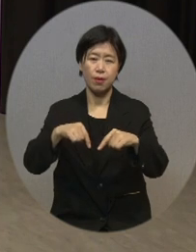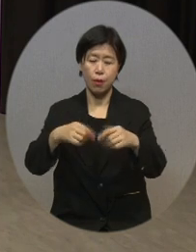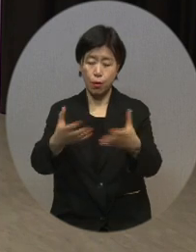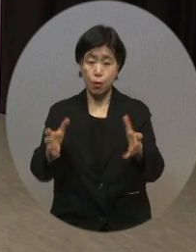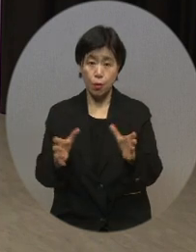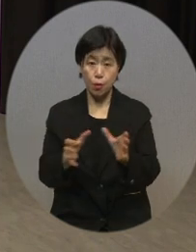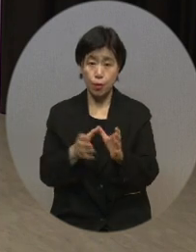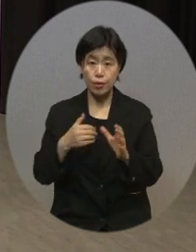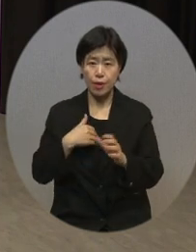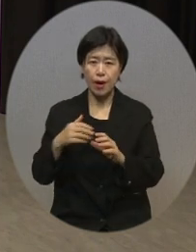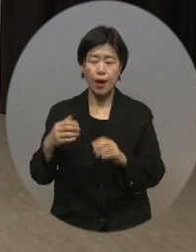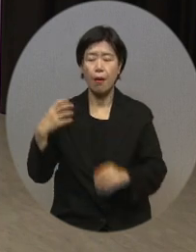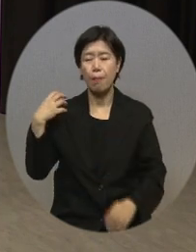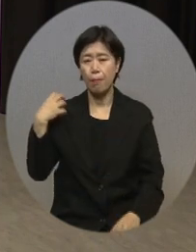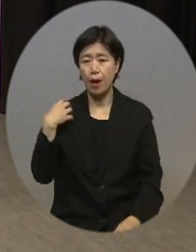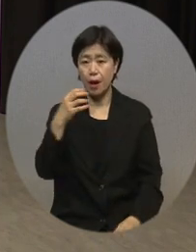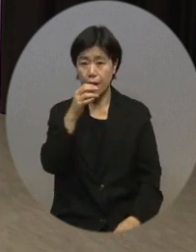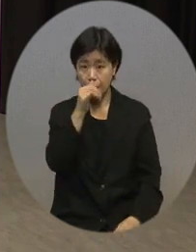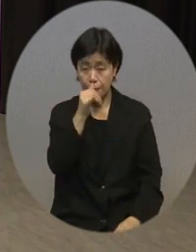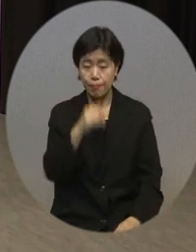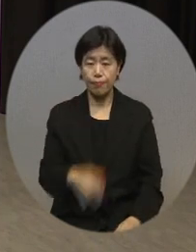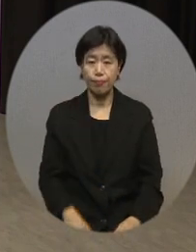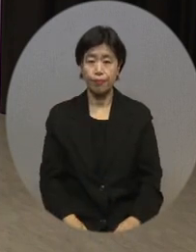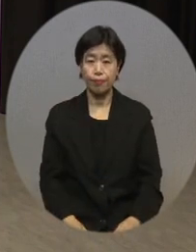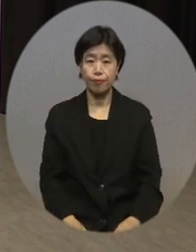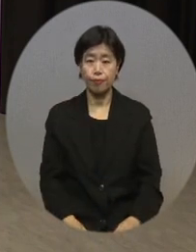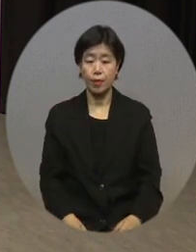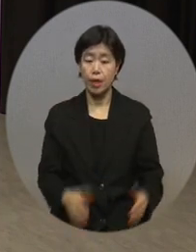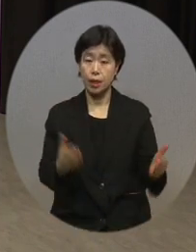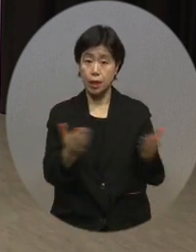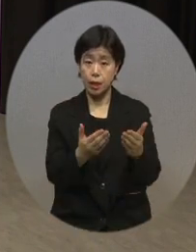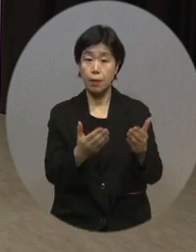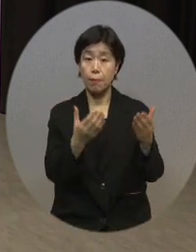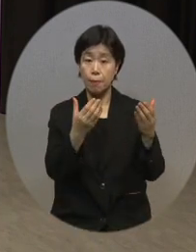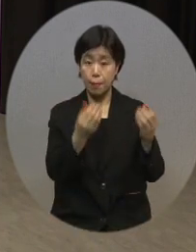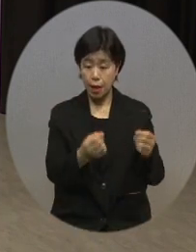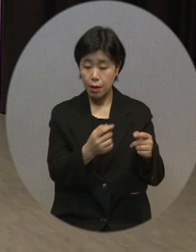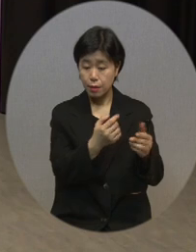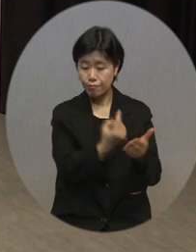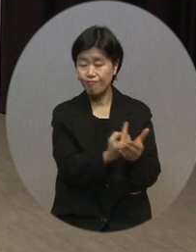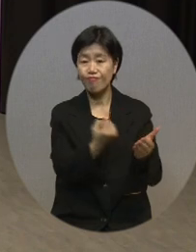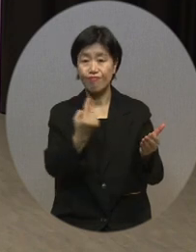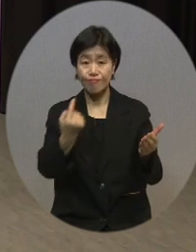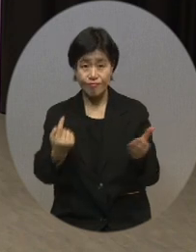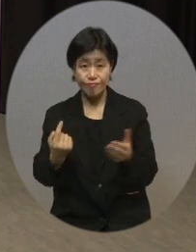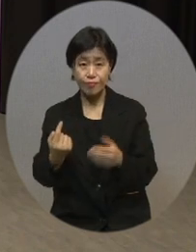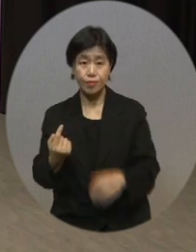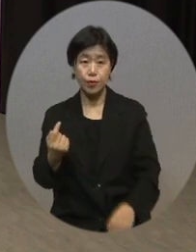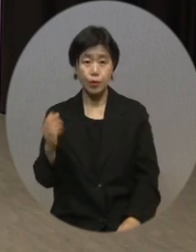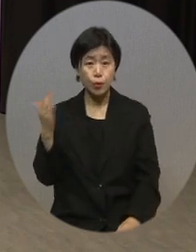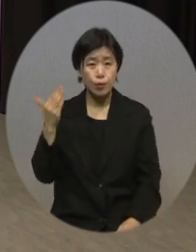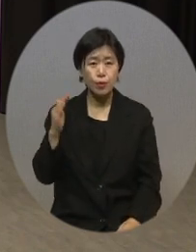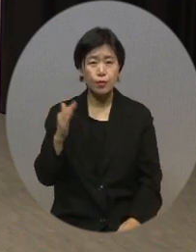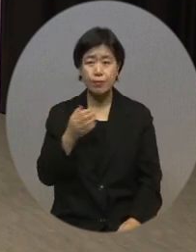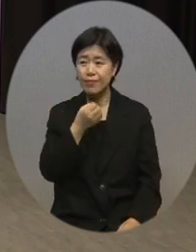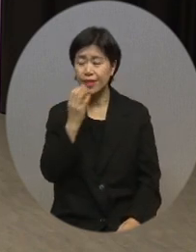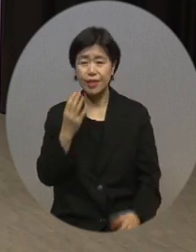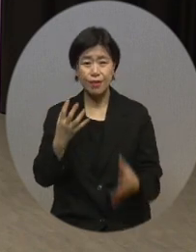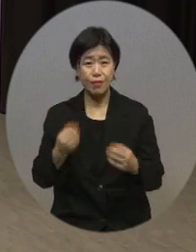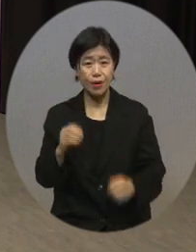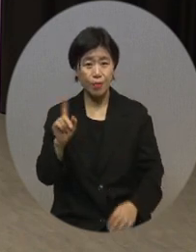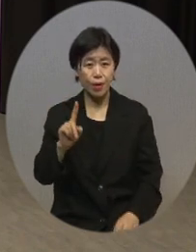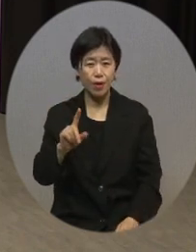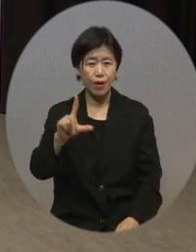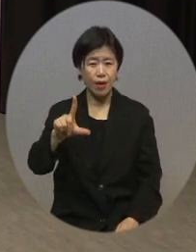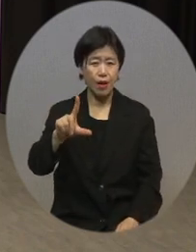하다가 나와서 잠깐 그 요새 핫한 에너지